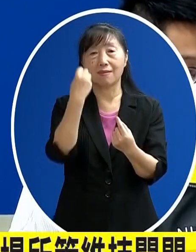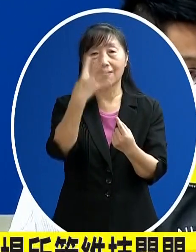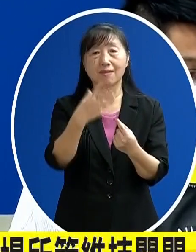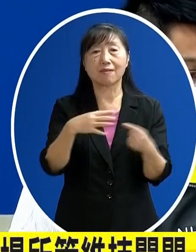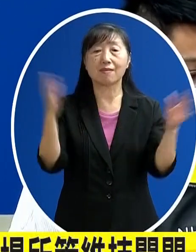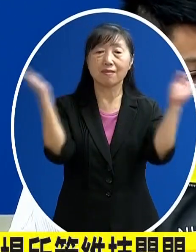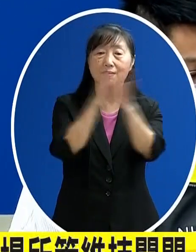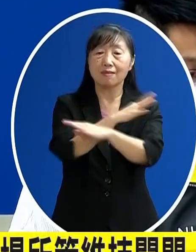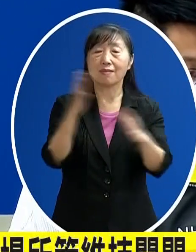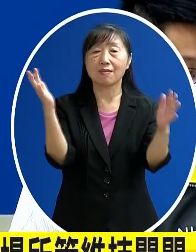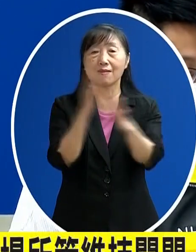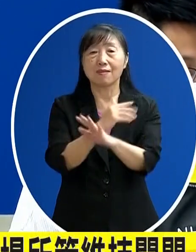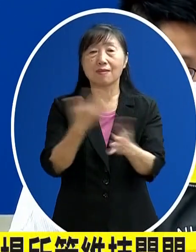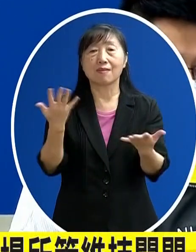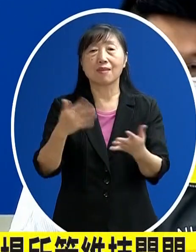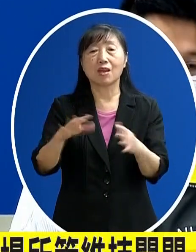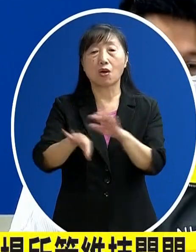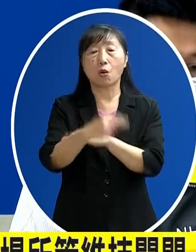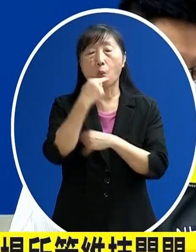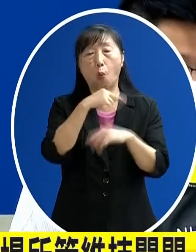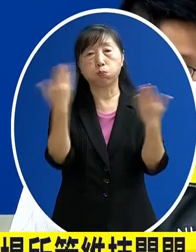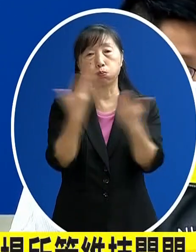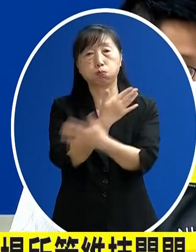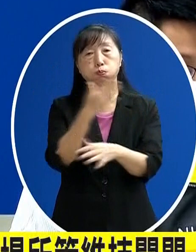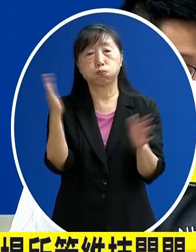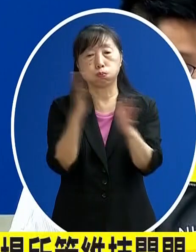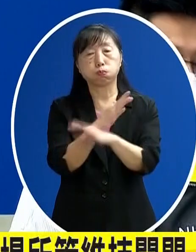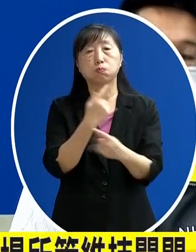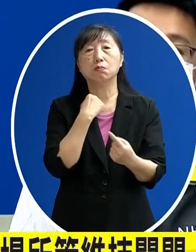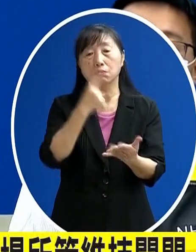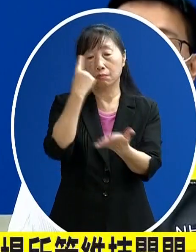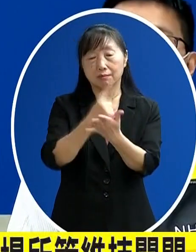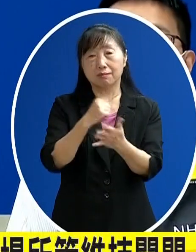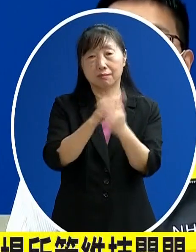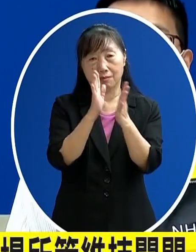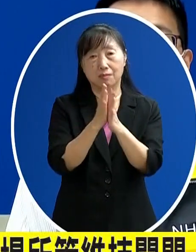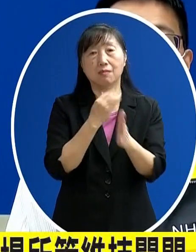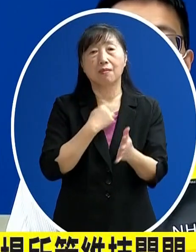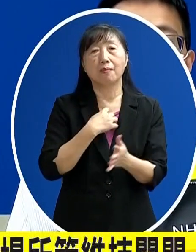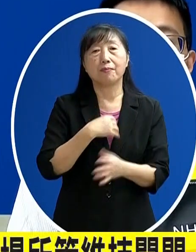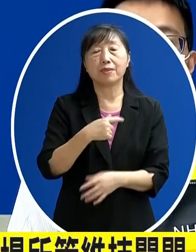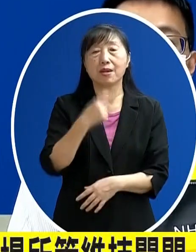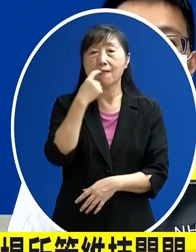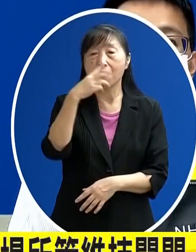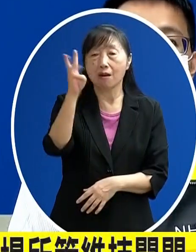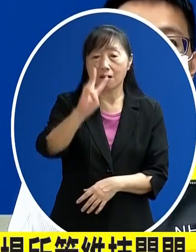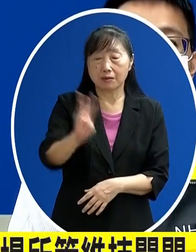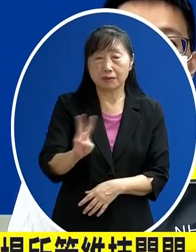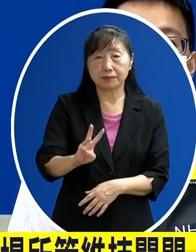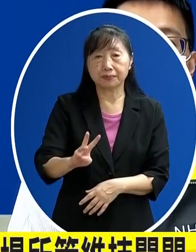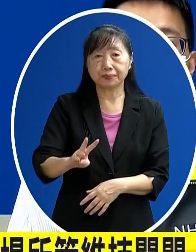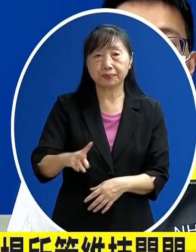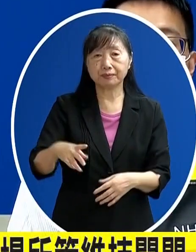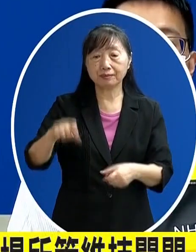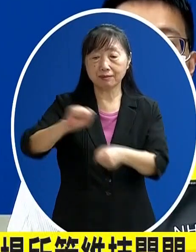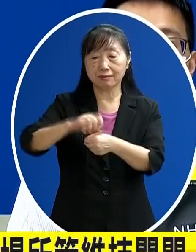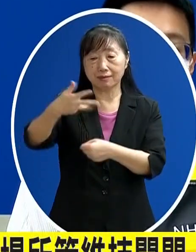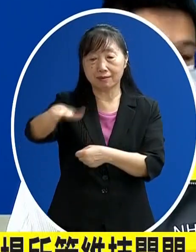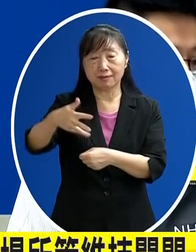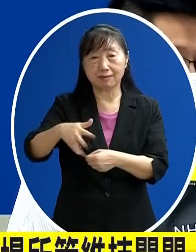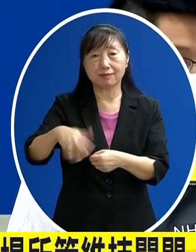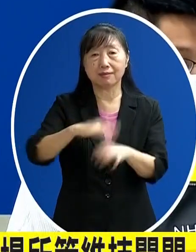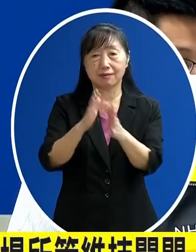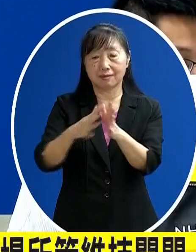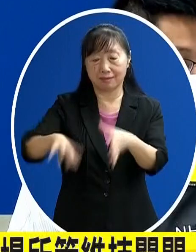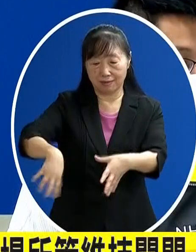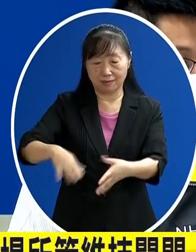的换气作业。每一天呢，我们要用稀释的漂白水擦拭展馆的大